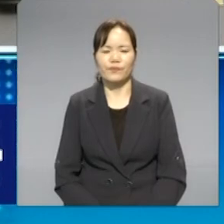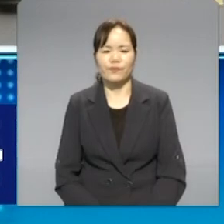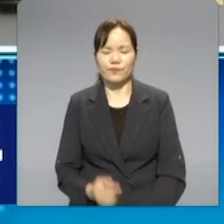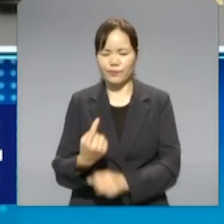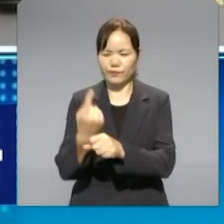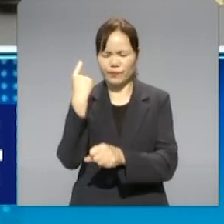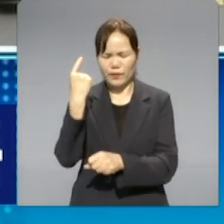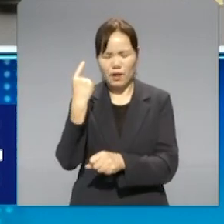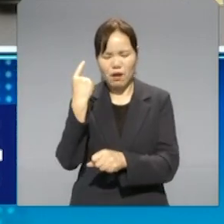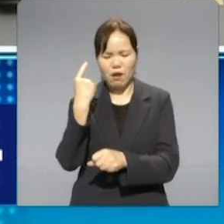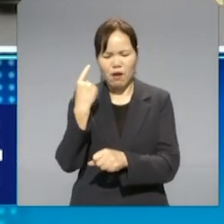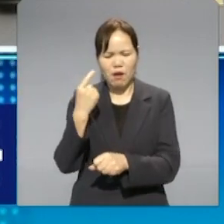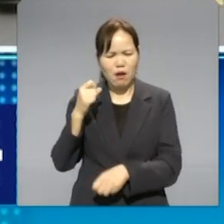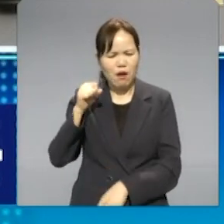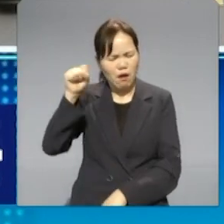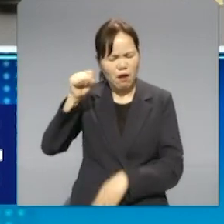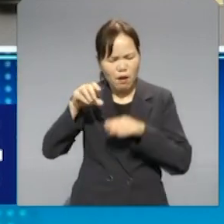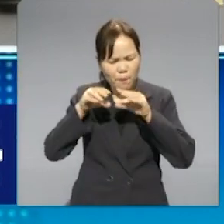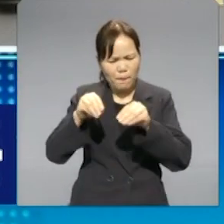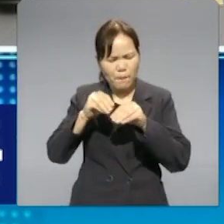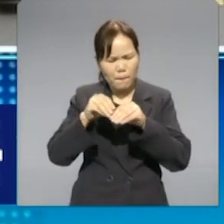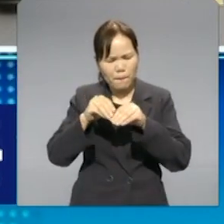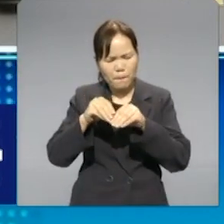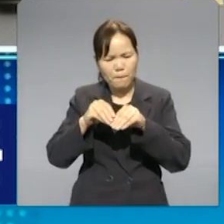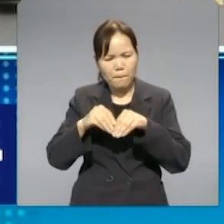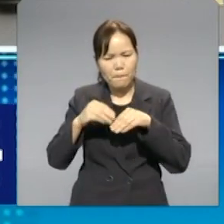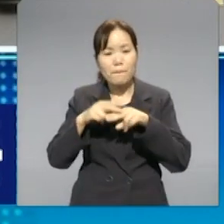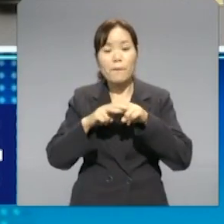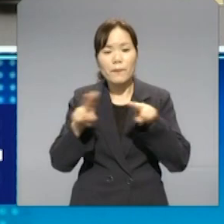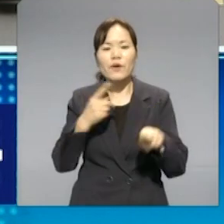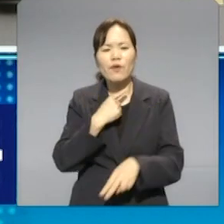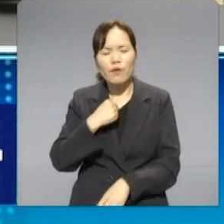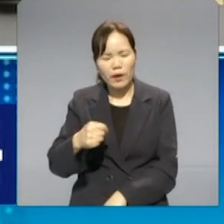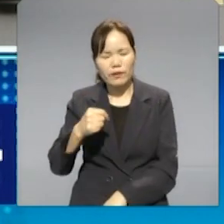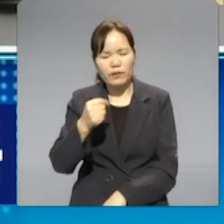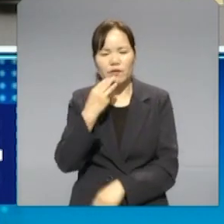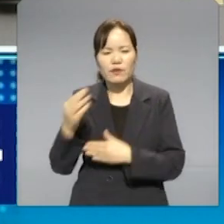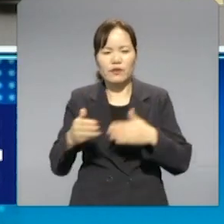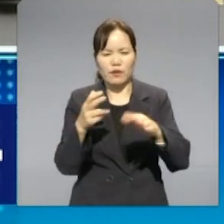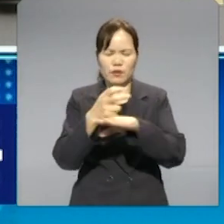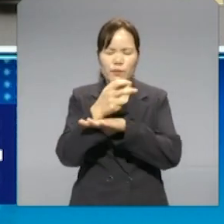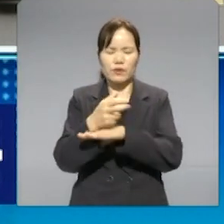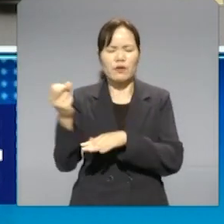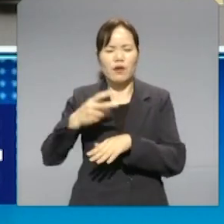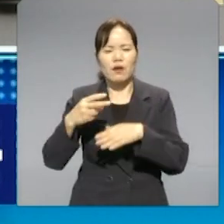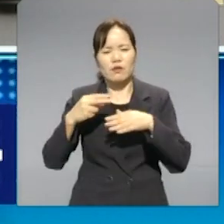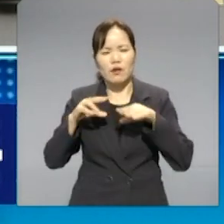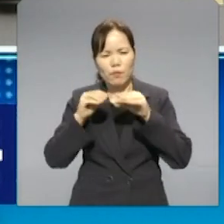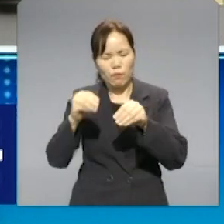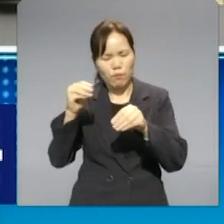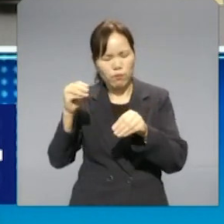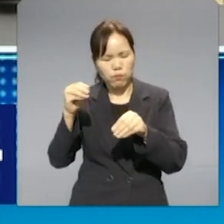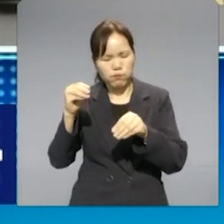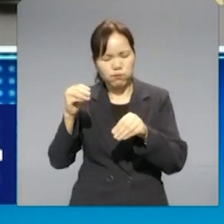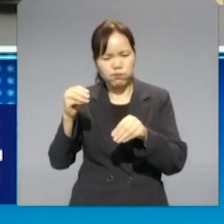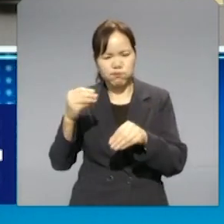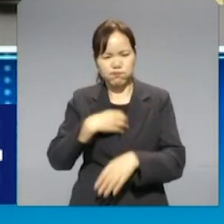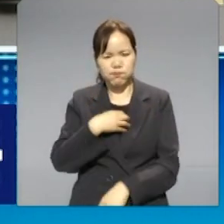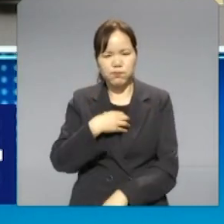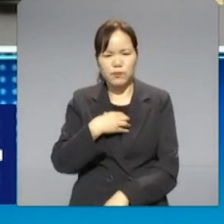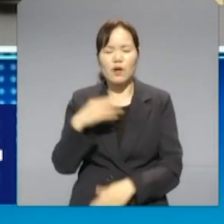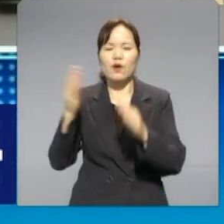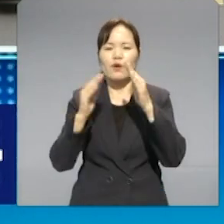지난해 가가로 파업을 피한 경기도 버스가 올해 또 멈춰설 위기에 놓였습니다 시내버스 준공영제 시행 시기가